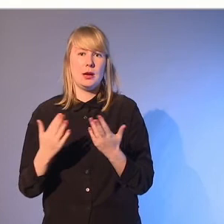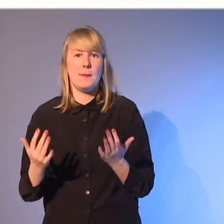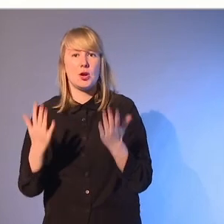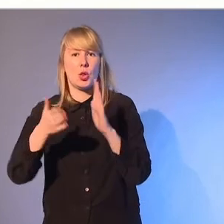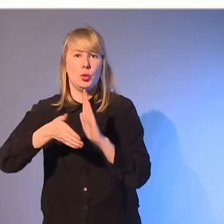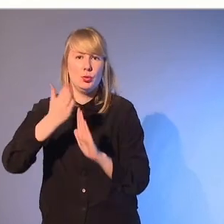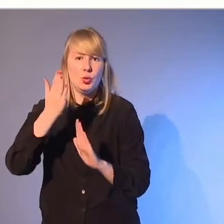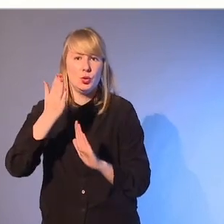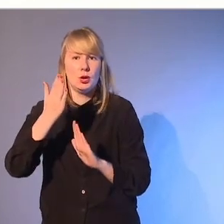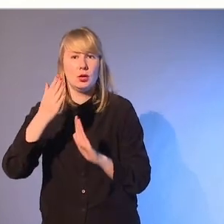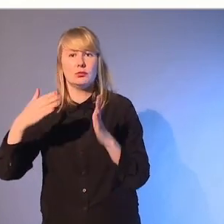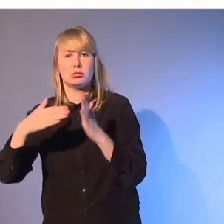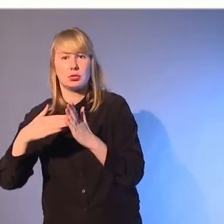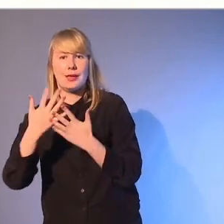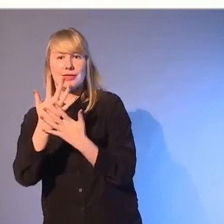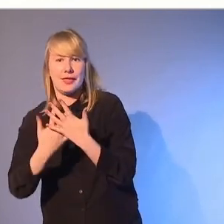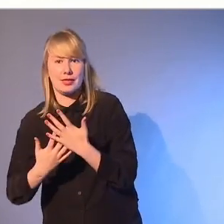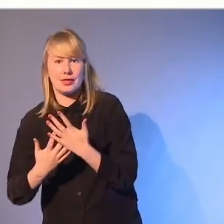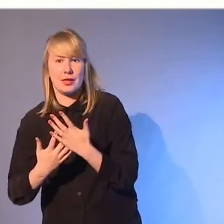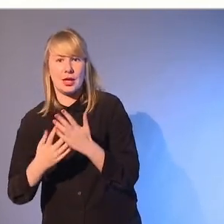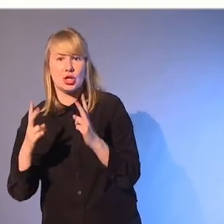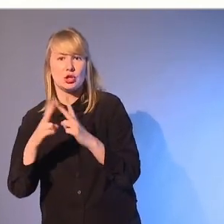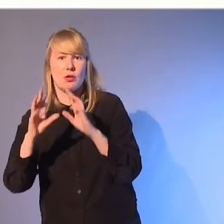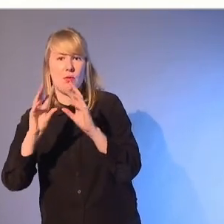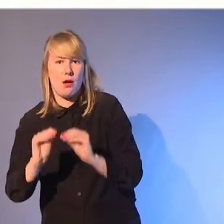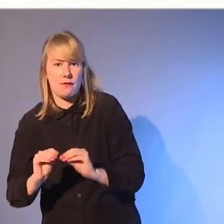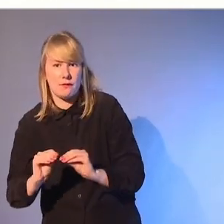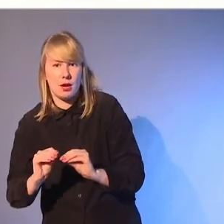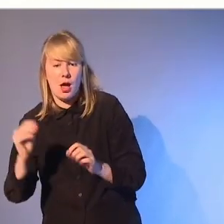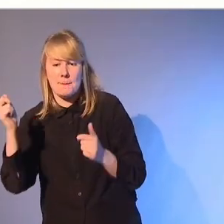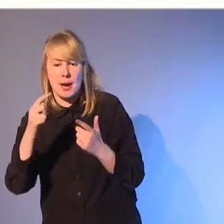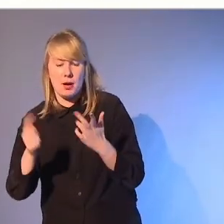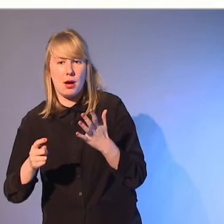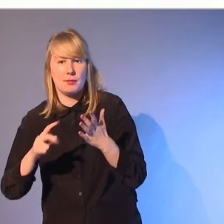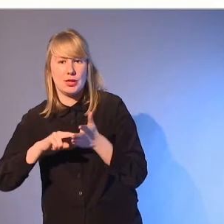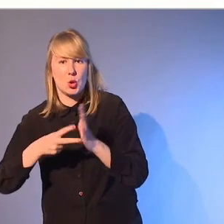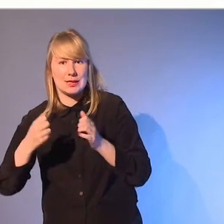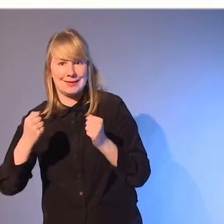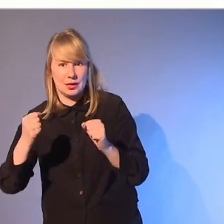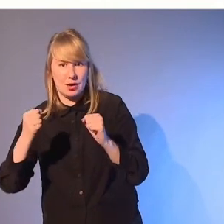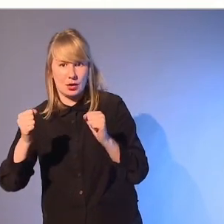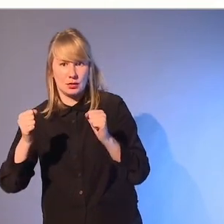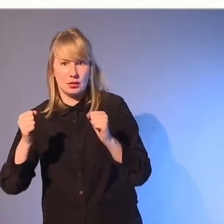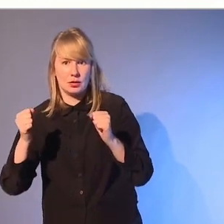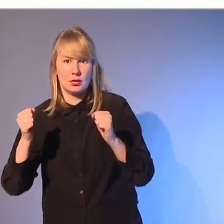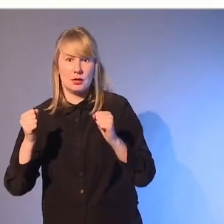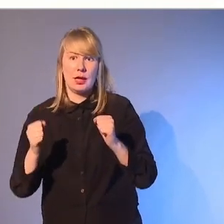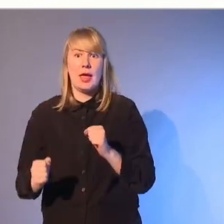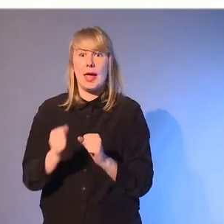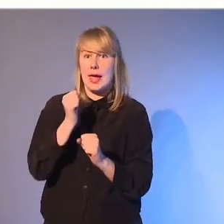brandmur, steng nettet, ta strømmen, altså en hel rekke sånne teknologiske ting som